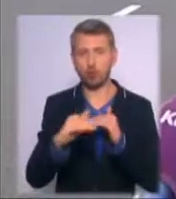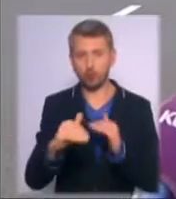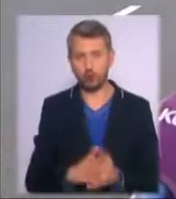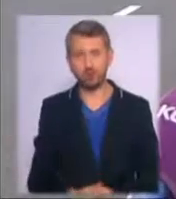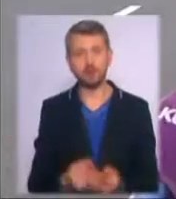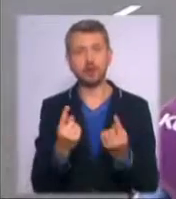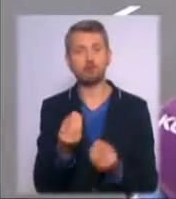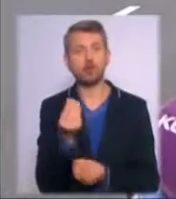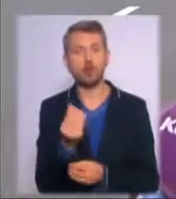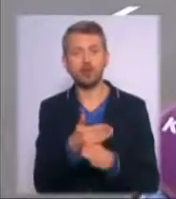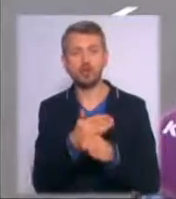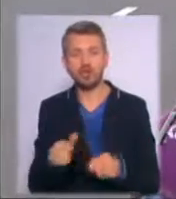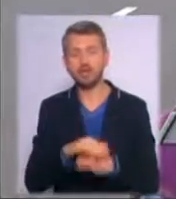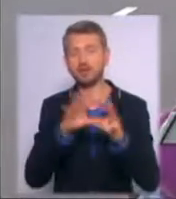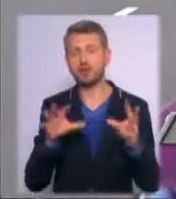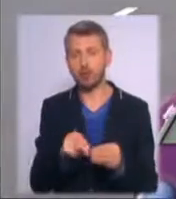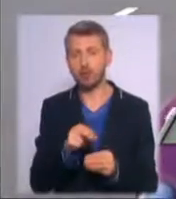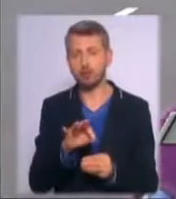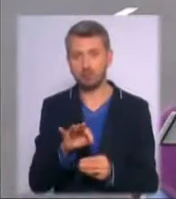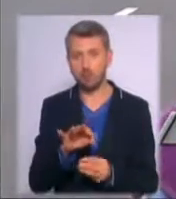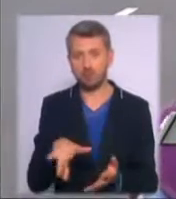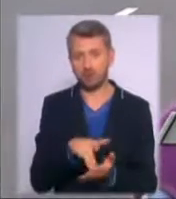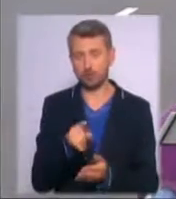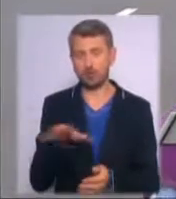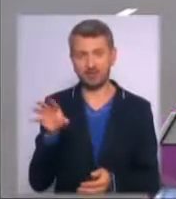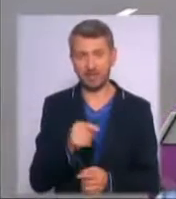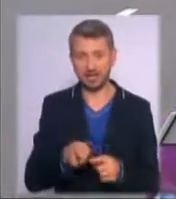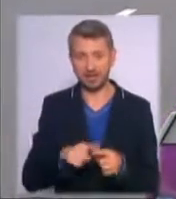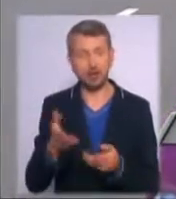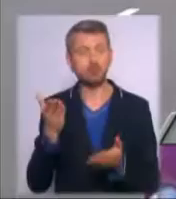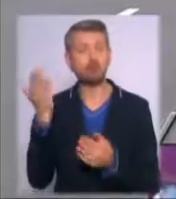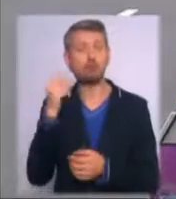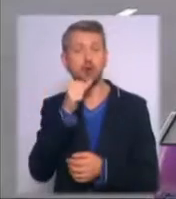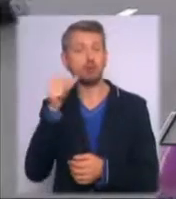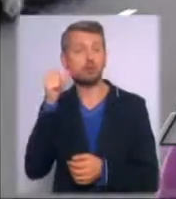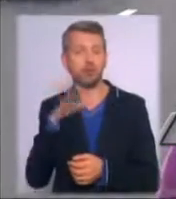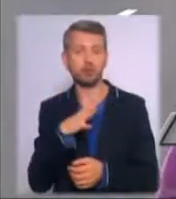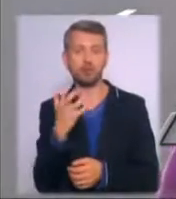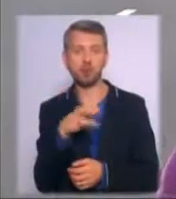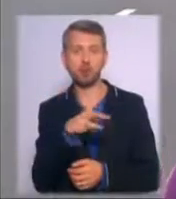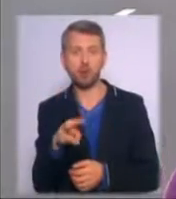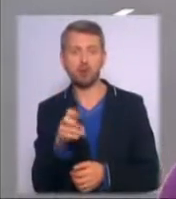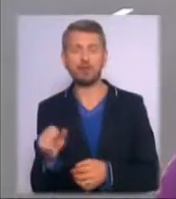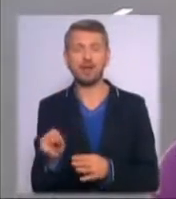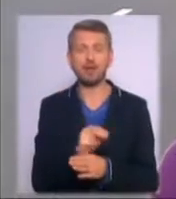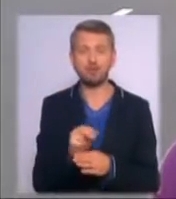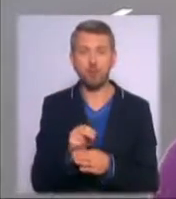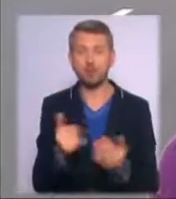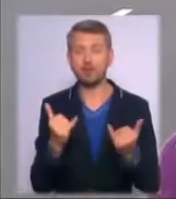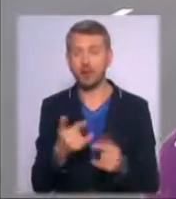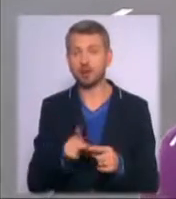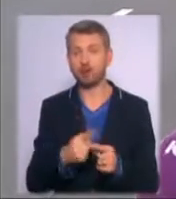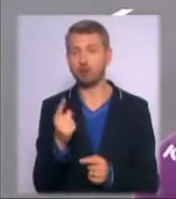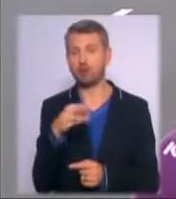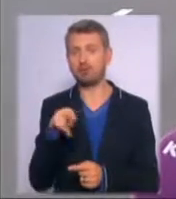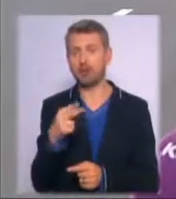кошти виділені в цілому по місту на все це. Якщо там в попередньому році це було 500 мільйонів на ремонт, то зараз вже це